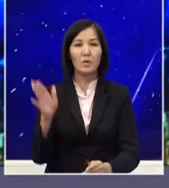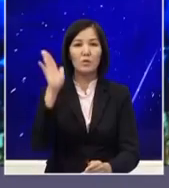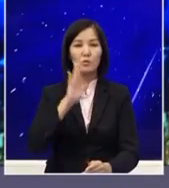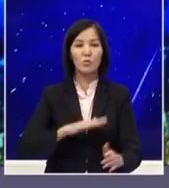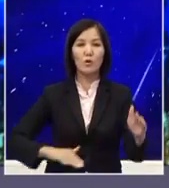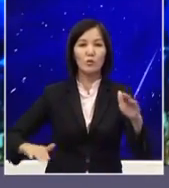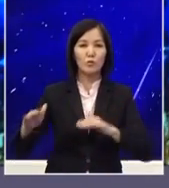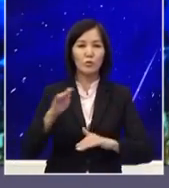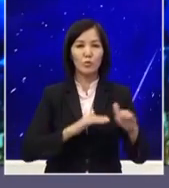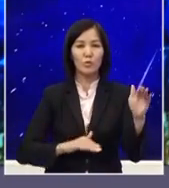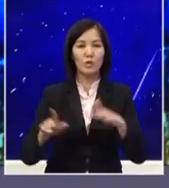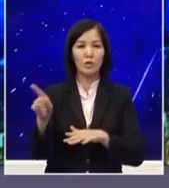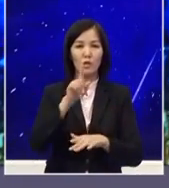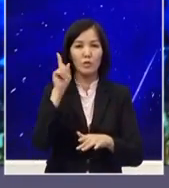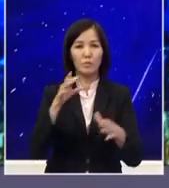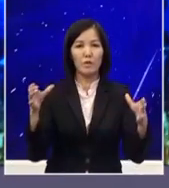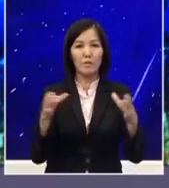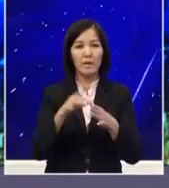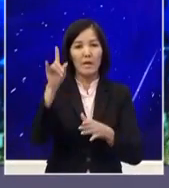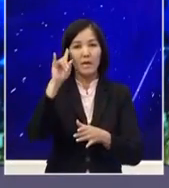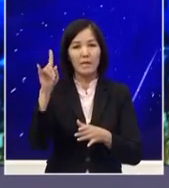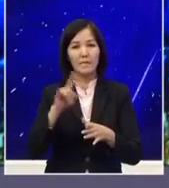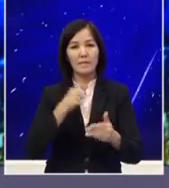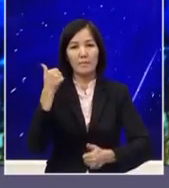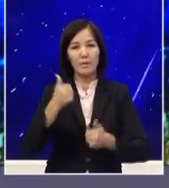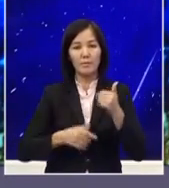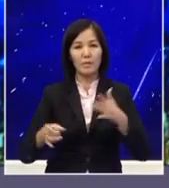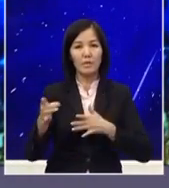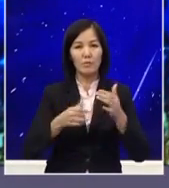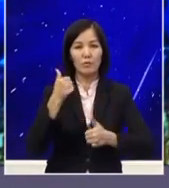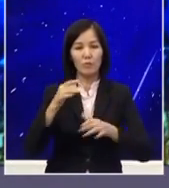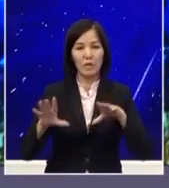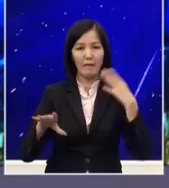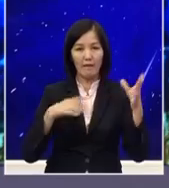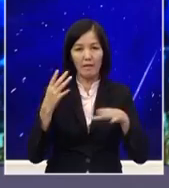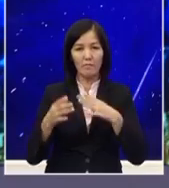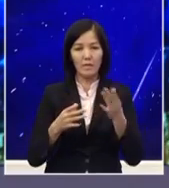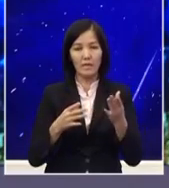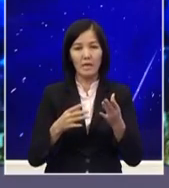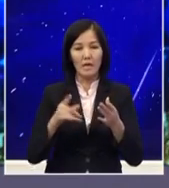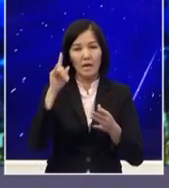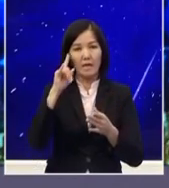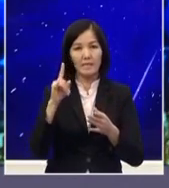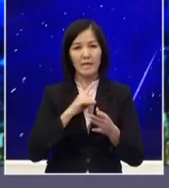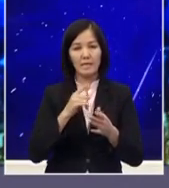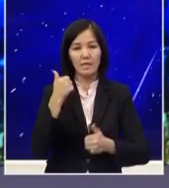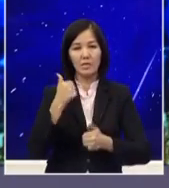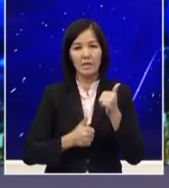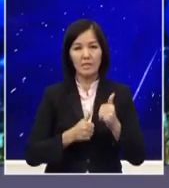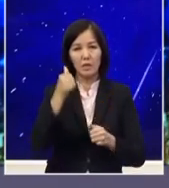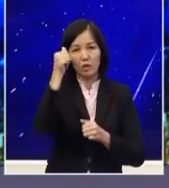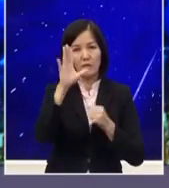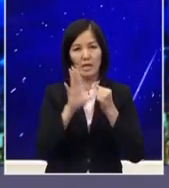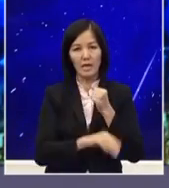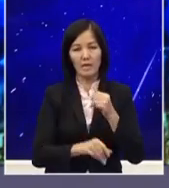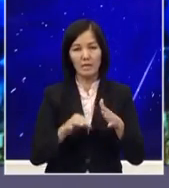Суға жүзуден өңірдің жасөспірімдер құрама командасы Қазақстан біріншілігімен республикалық турнирлерге дайындалып жатыр. Елішілік шарыстар жыл